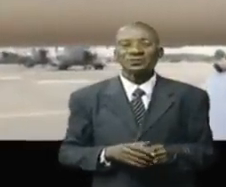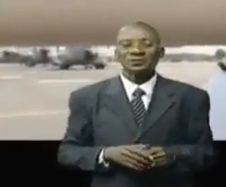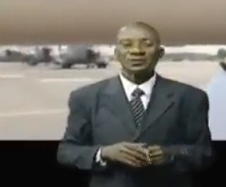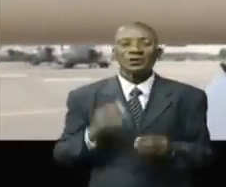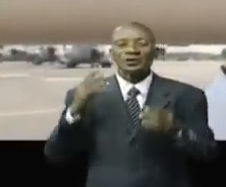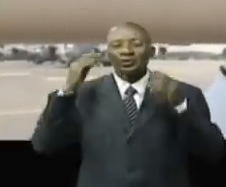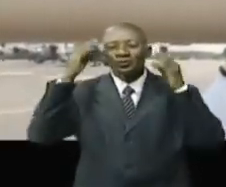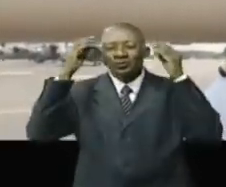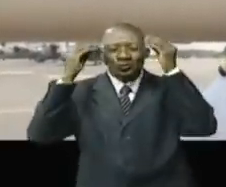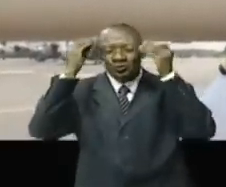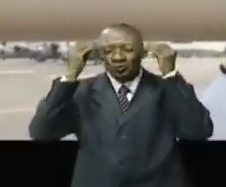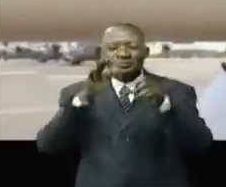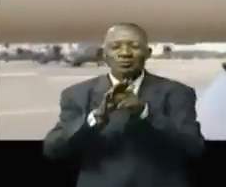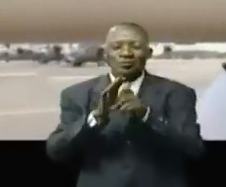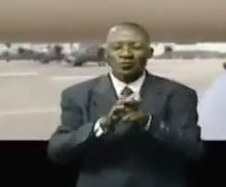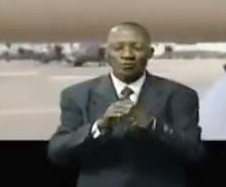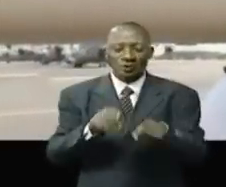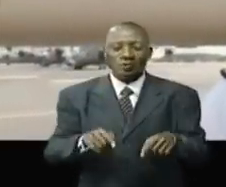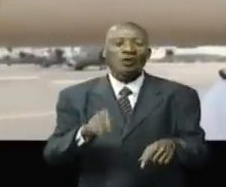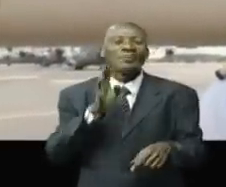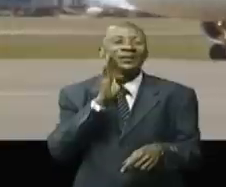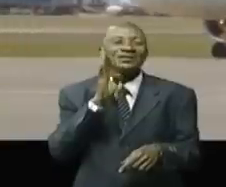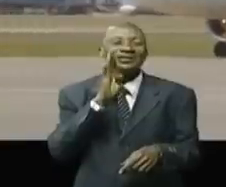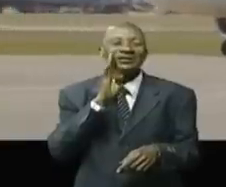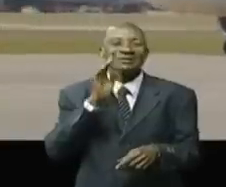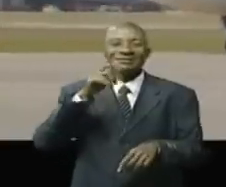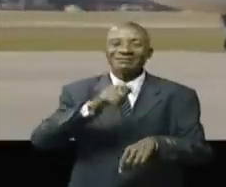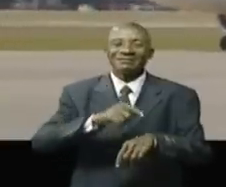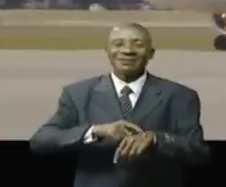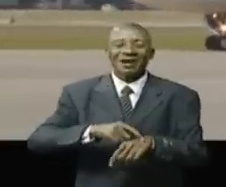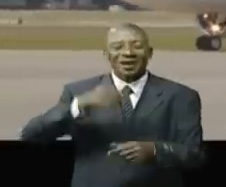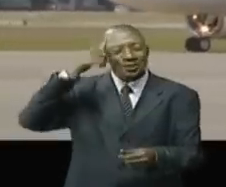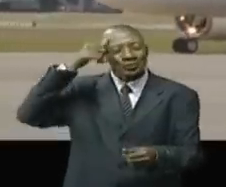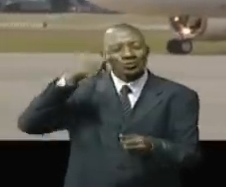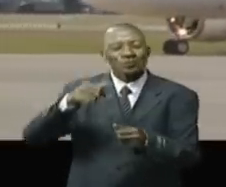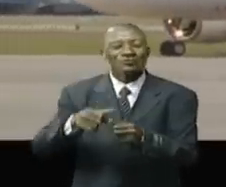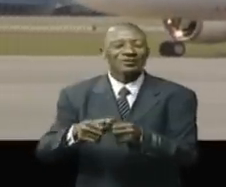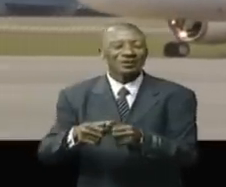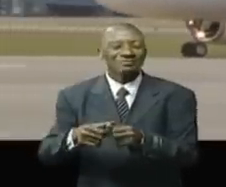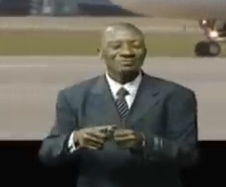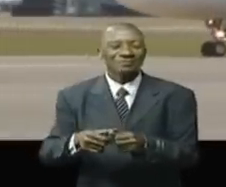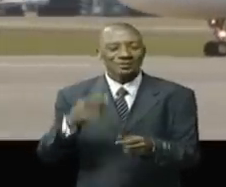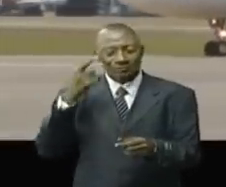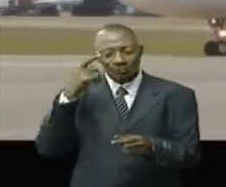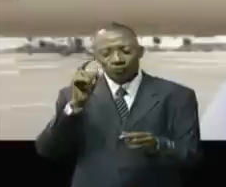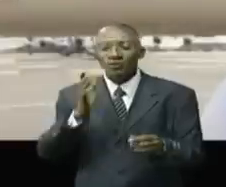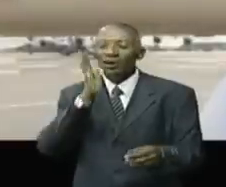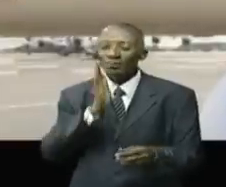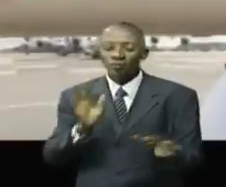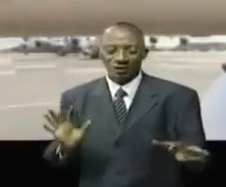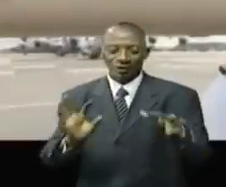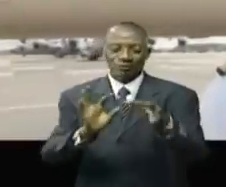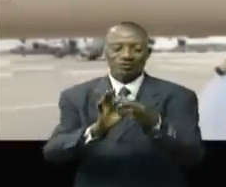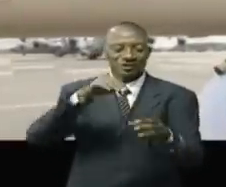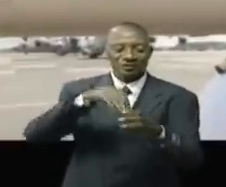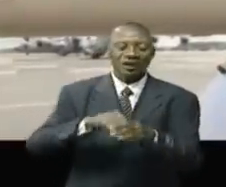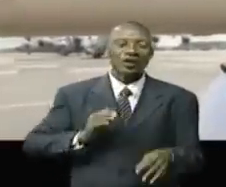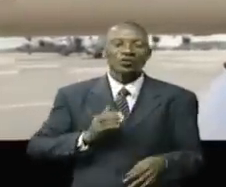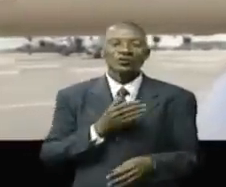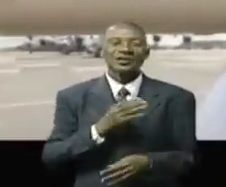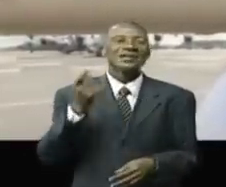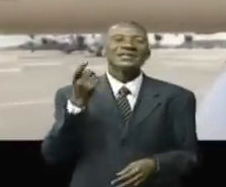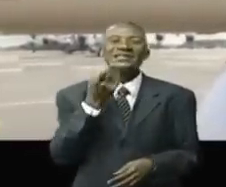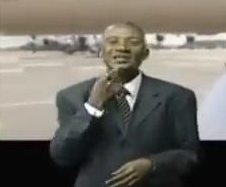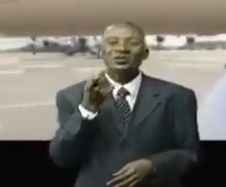pour un moment mémorable. Un moment mémorable dans une réconciliation de l'histoire. Et un moment